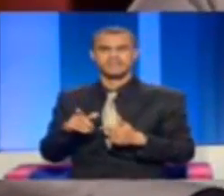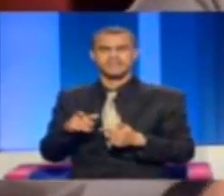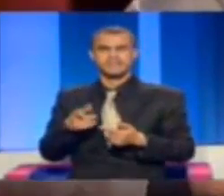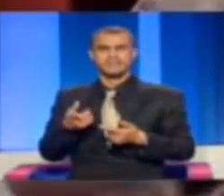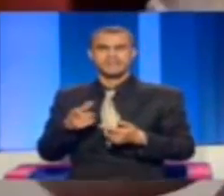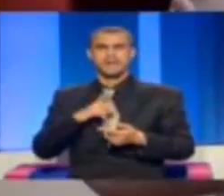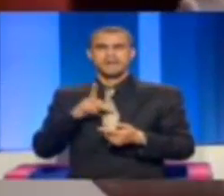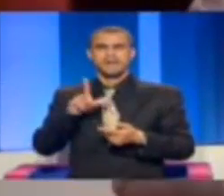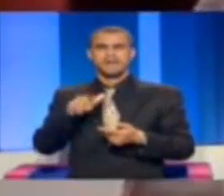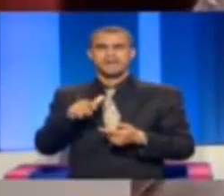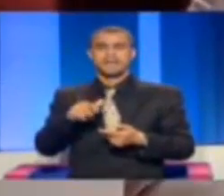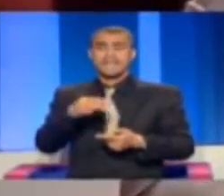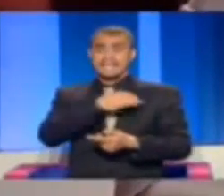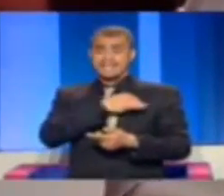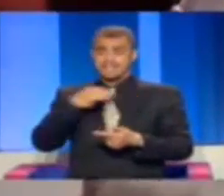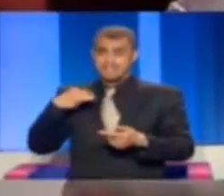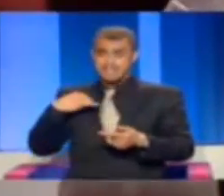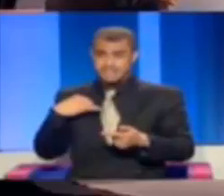مستوى